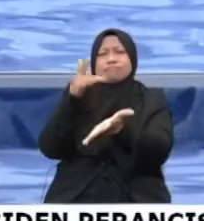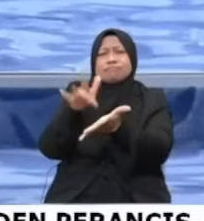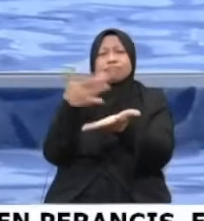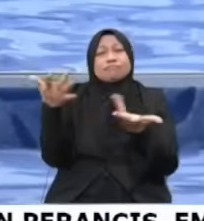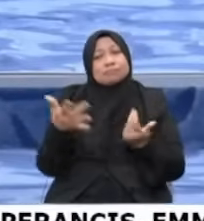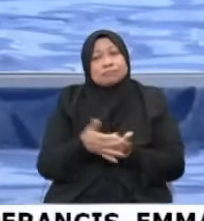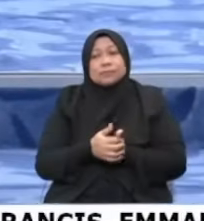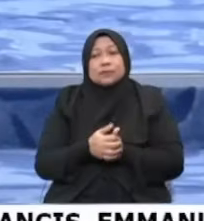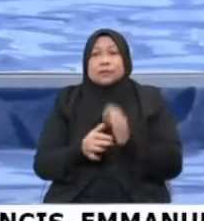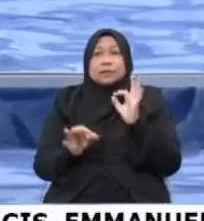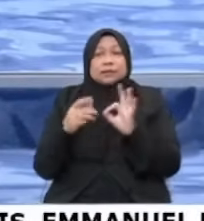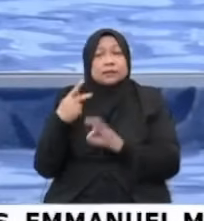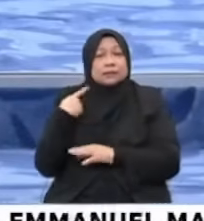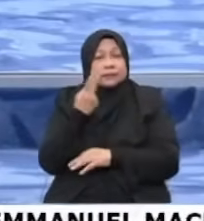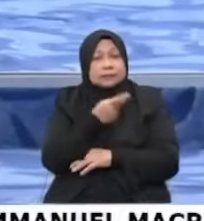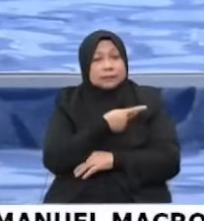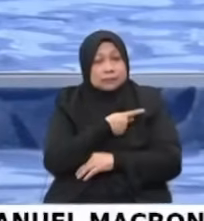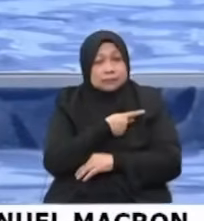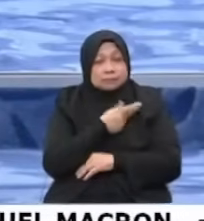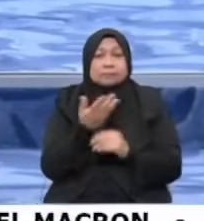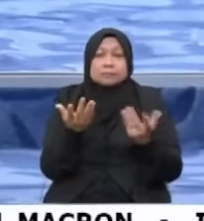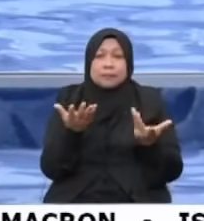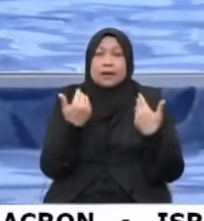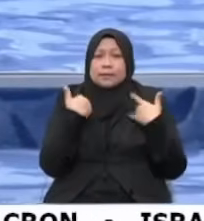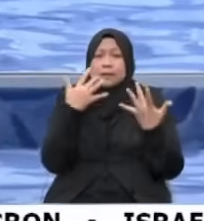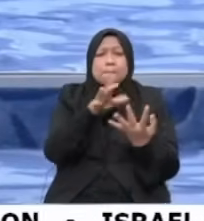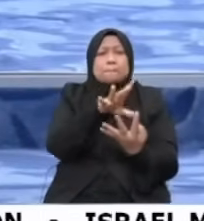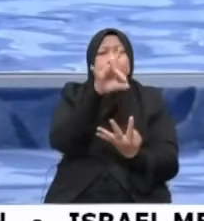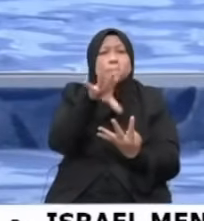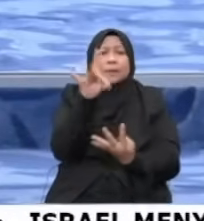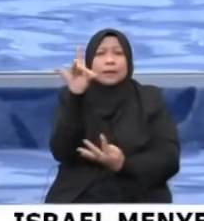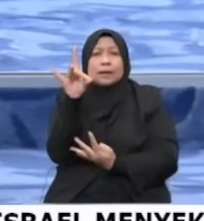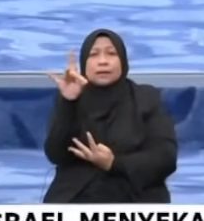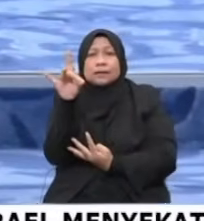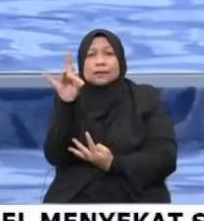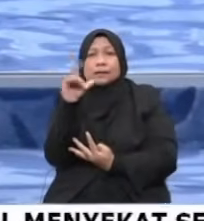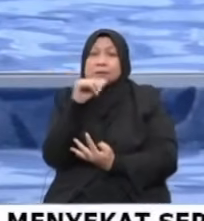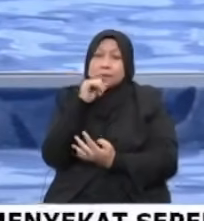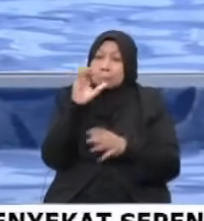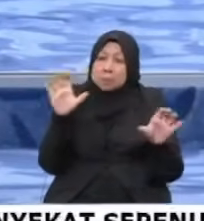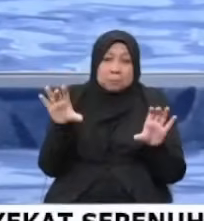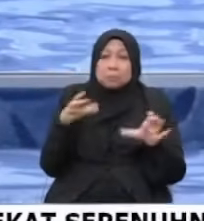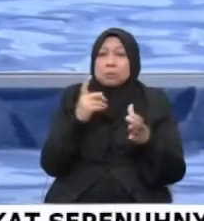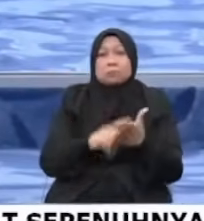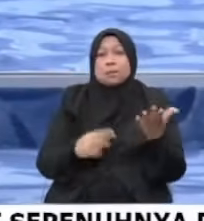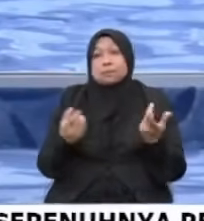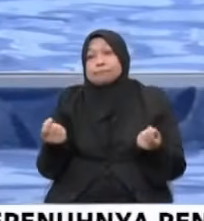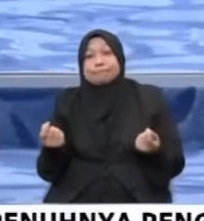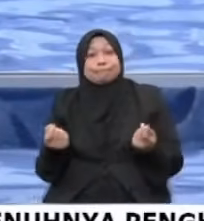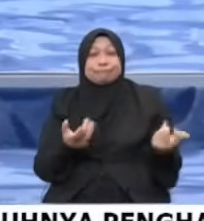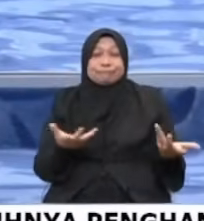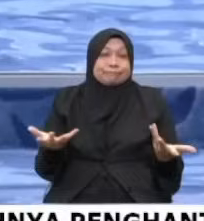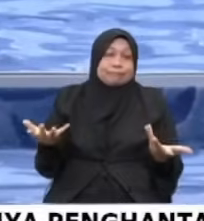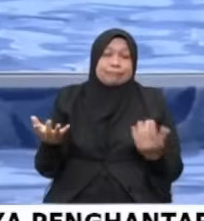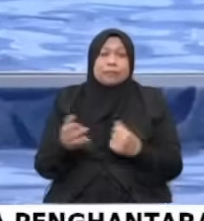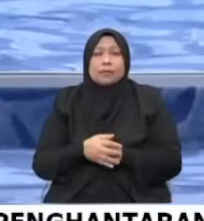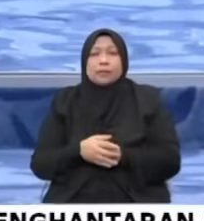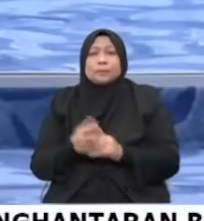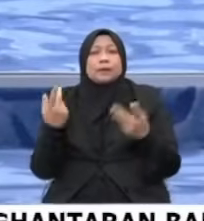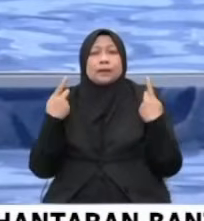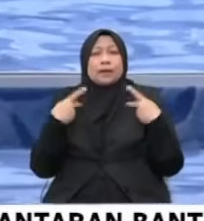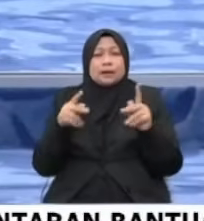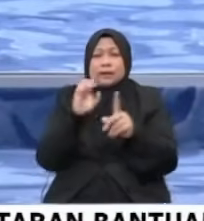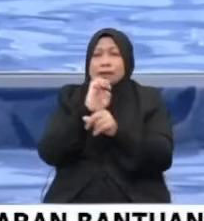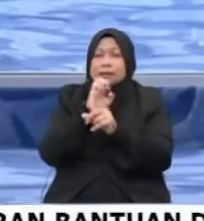kesempatan kita ada pilihan tidak berbuat apa-apa maknanya keedan